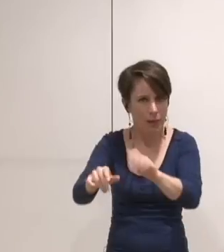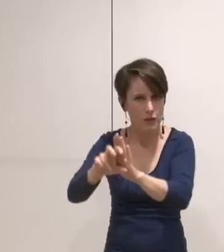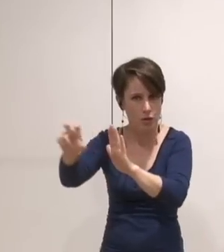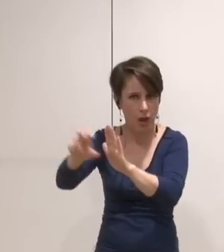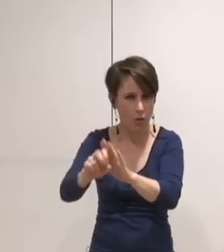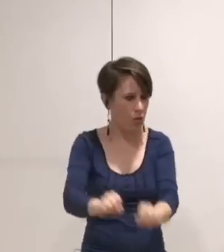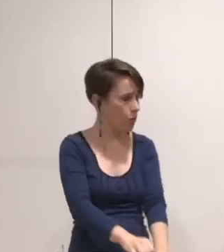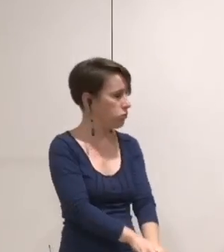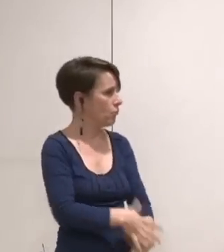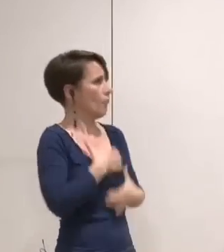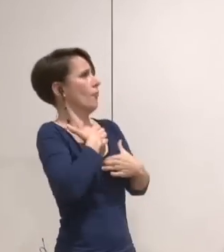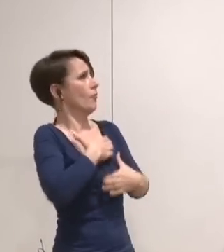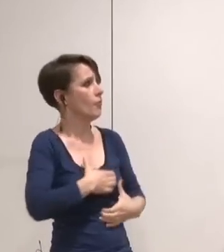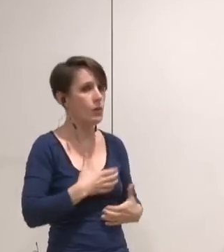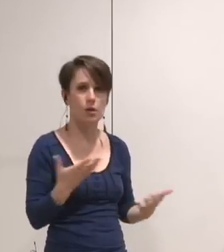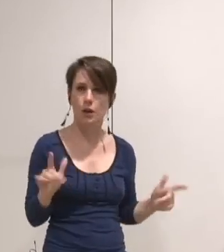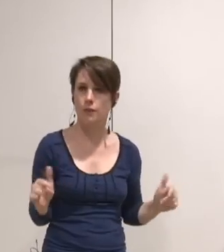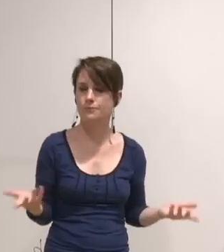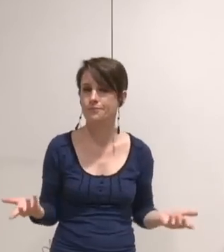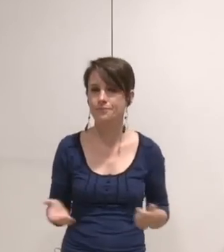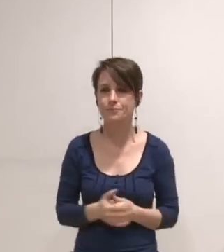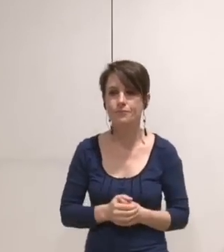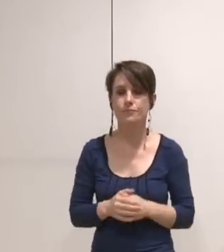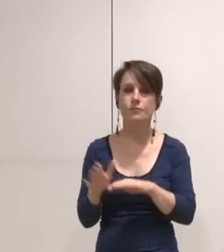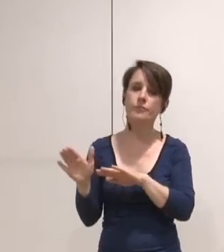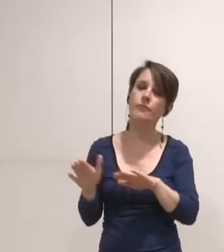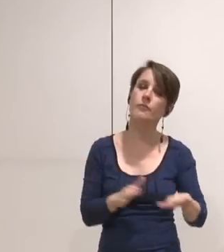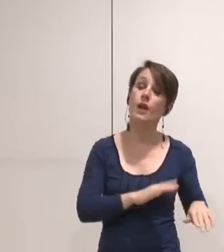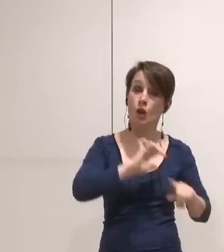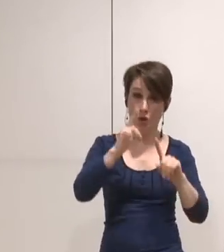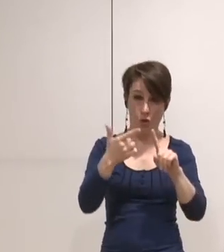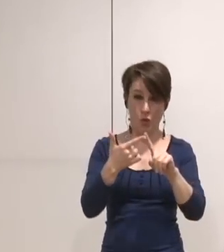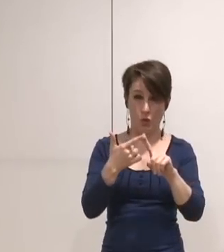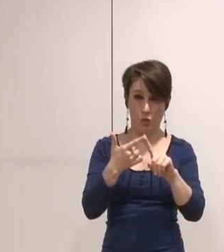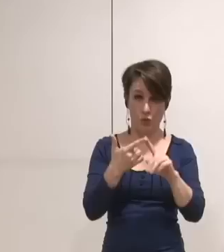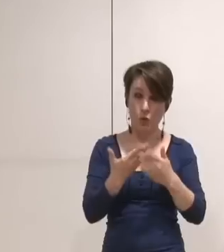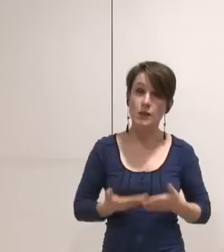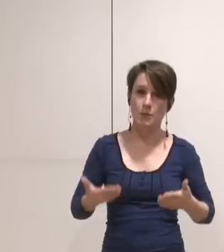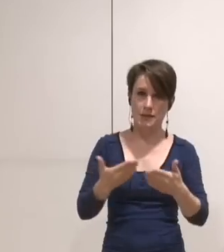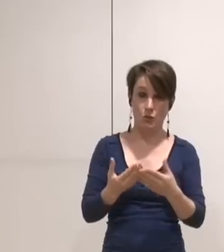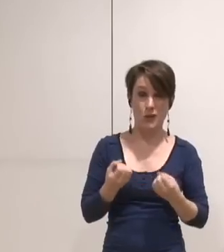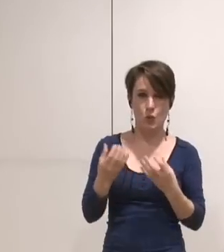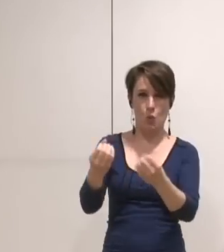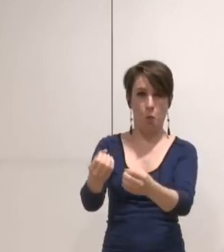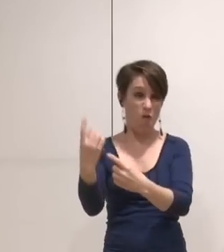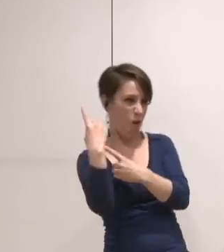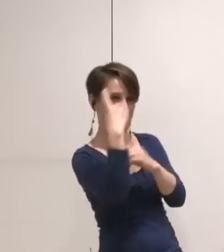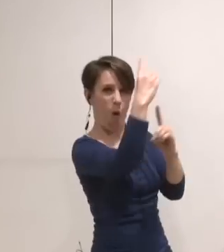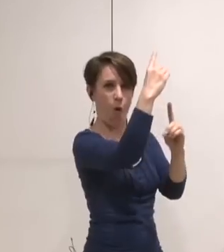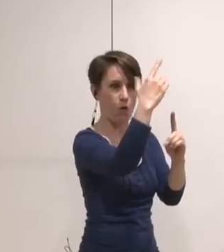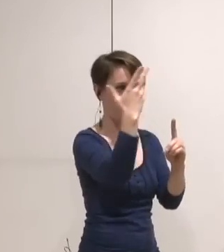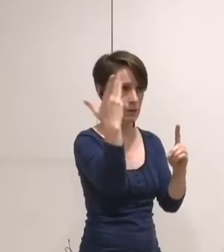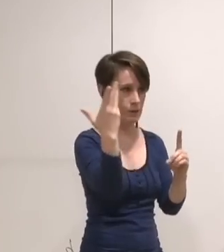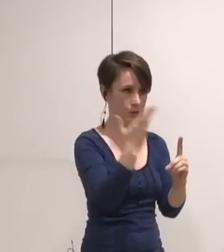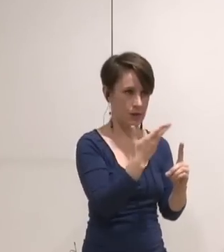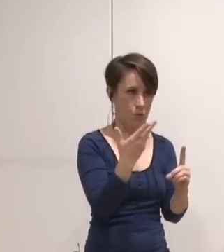constaté le deuxème facteur qui explique l'ampleur de la réaction c'est la question de la défense